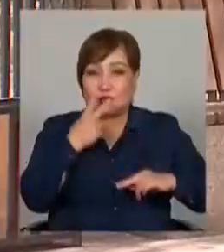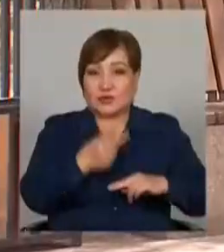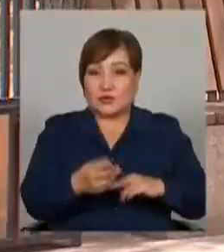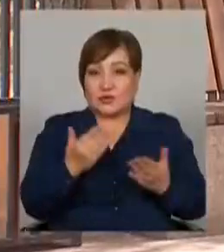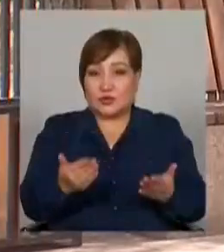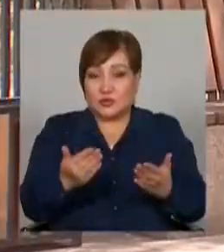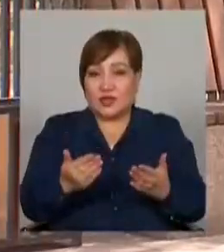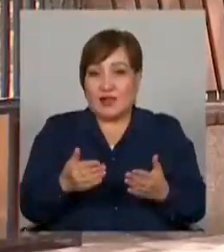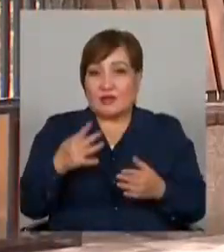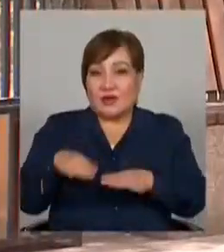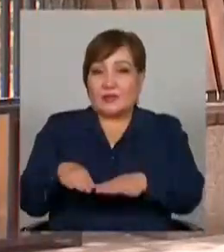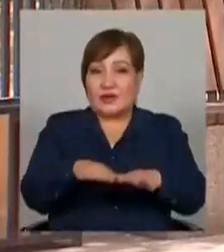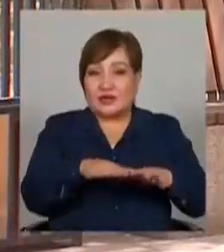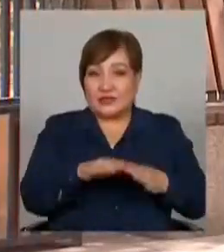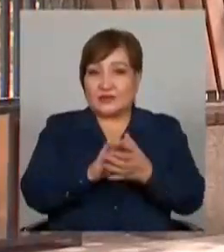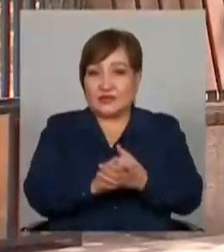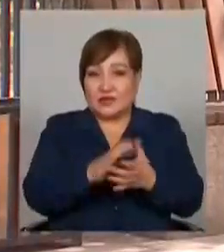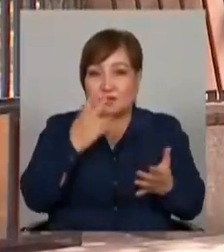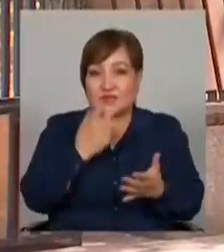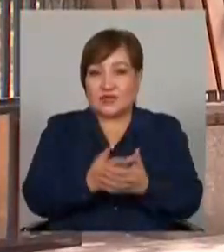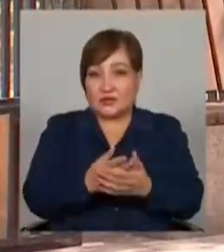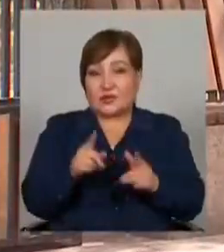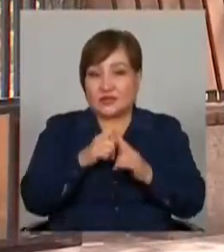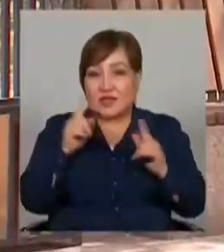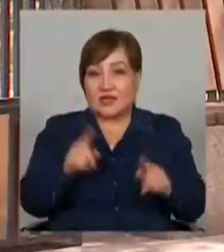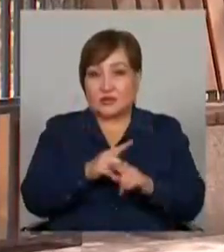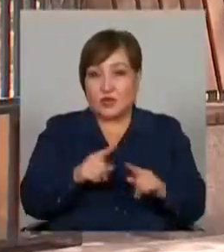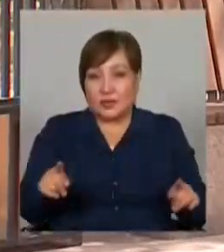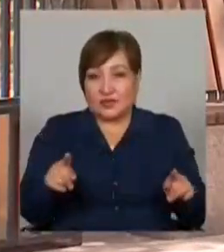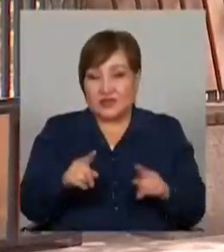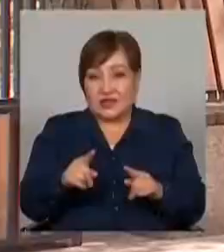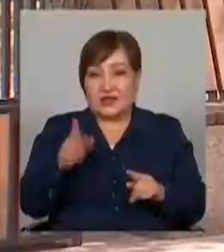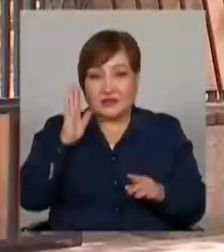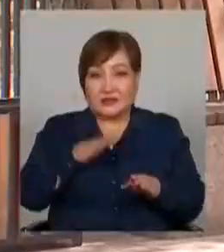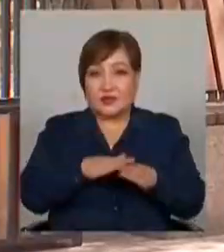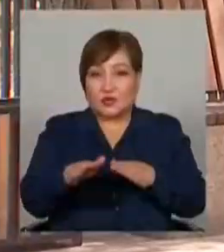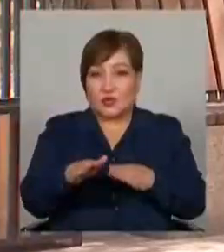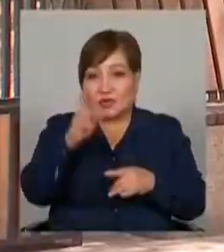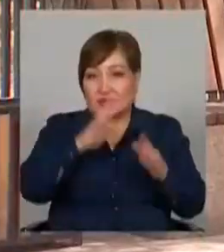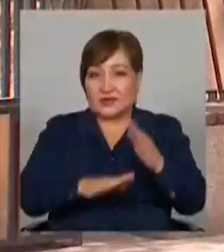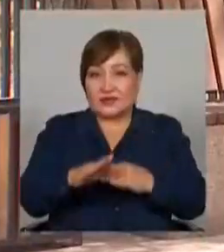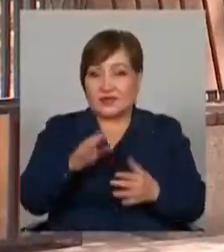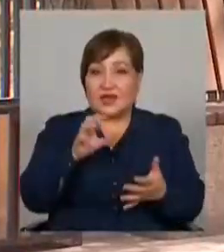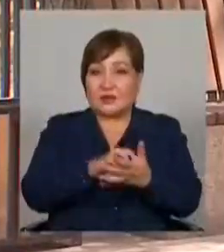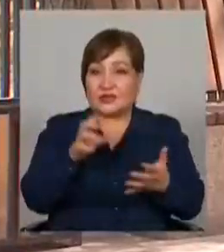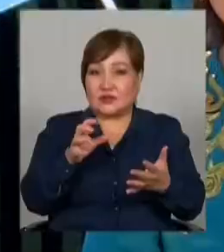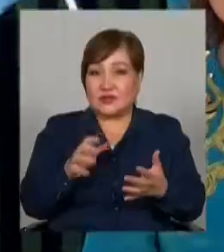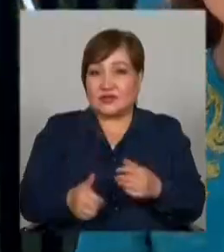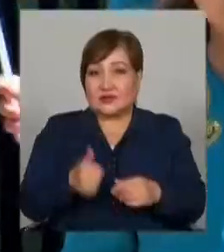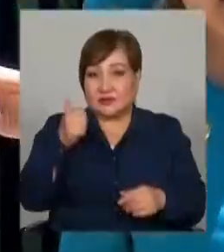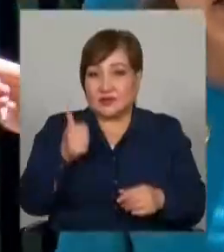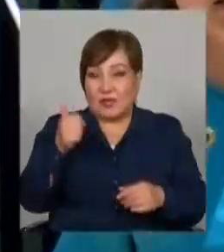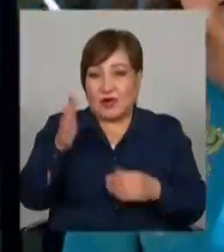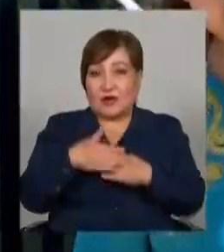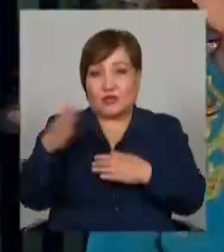бүгін бірлігімізді көрсетіп, қосыла көсіле әнұранымызды әуеде шалқыттық. Елтаңбамыздың еңселі болып, көк туымыз тұғырынан түспей,